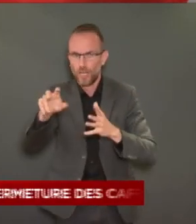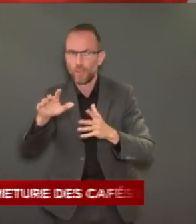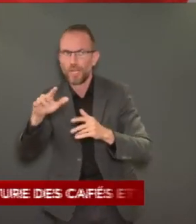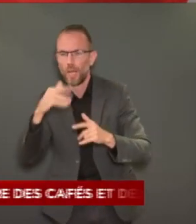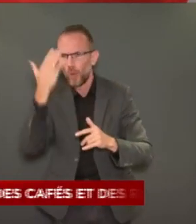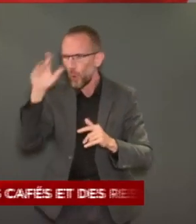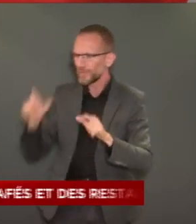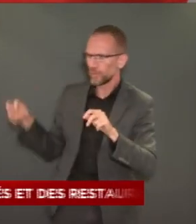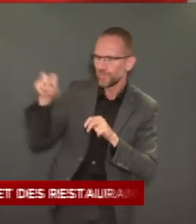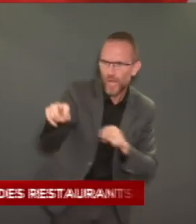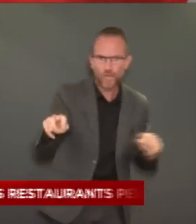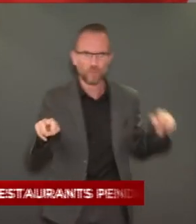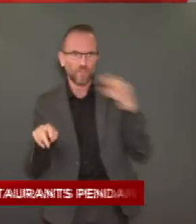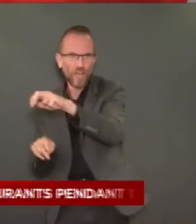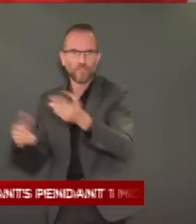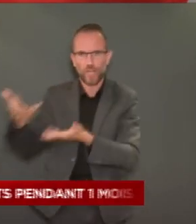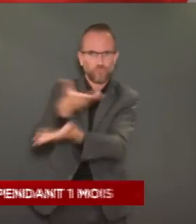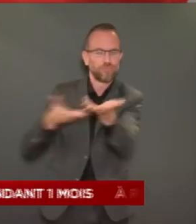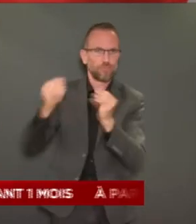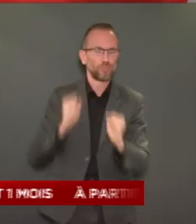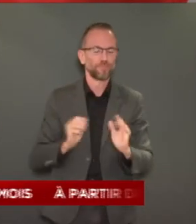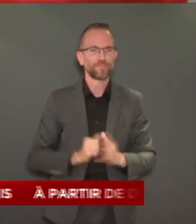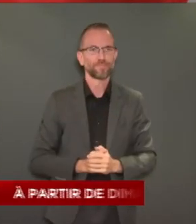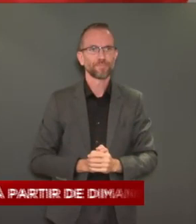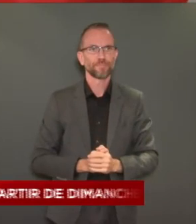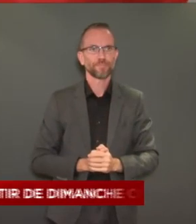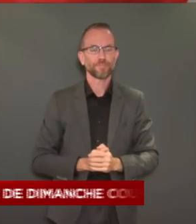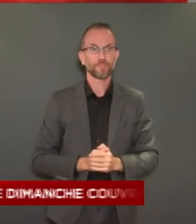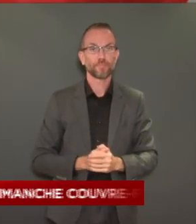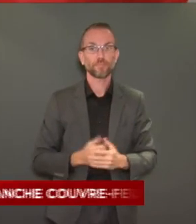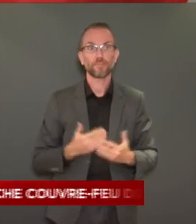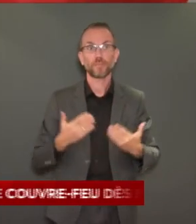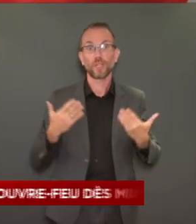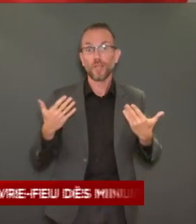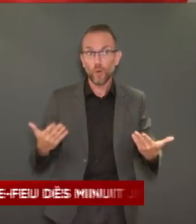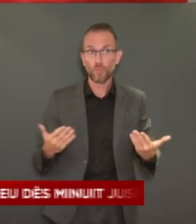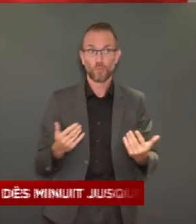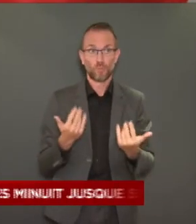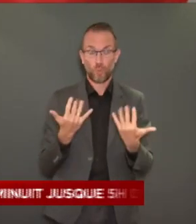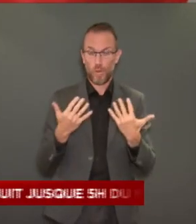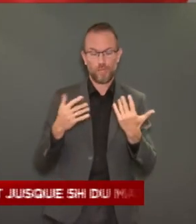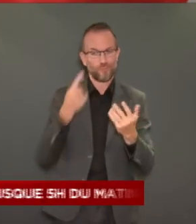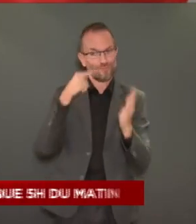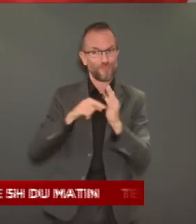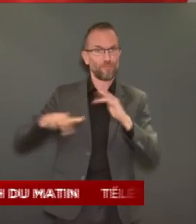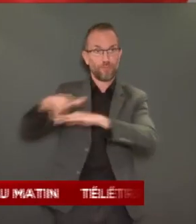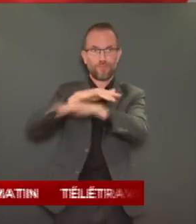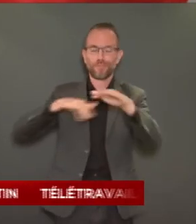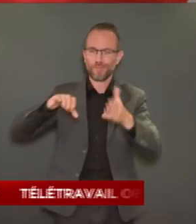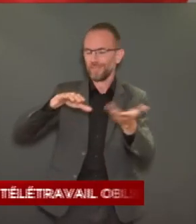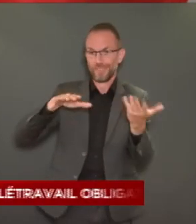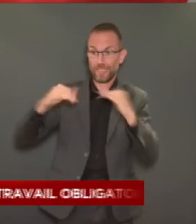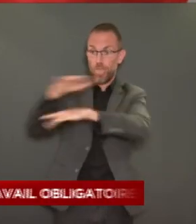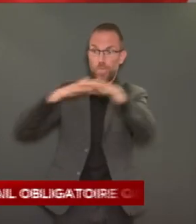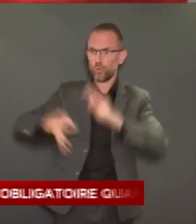est dangereux dans les usines ou dans les entreprises. Non. Les travailleurs vont pouvoir